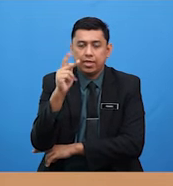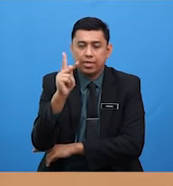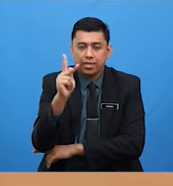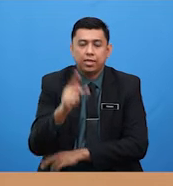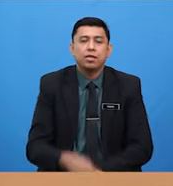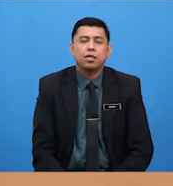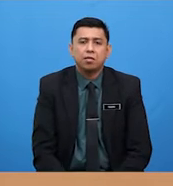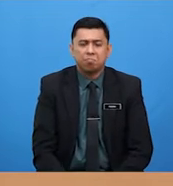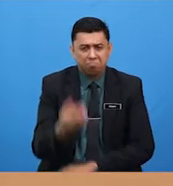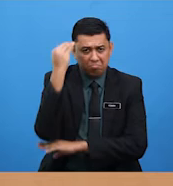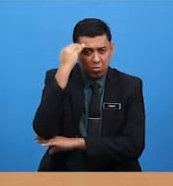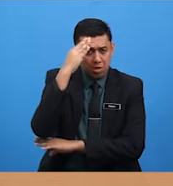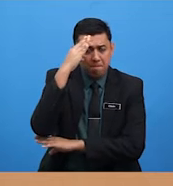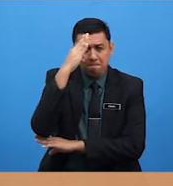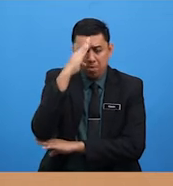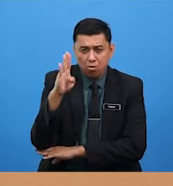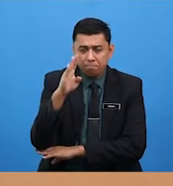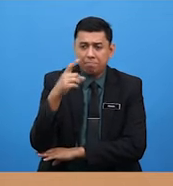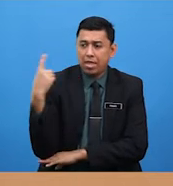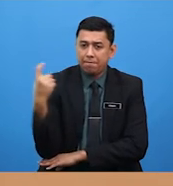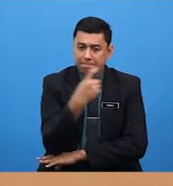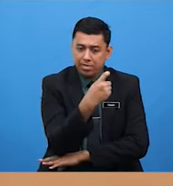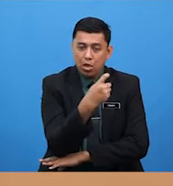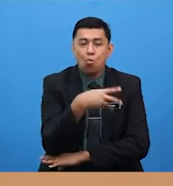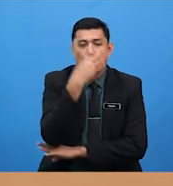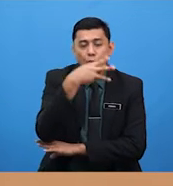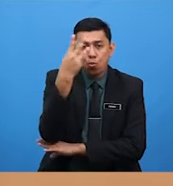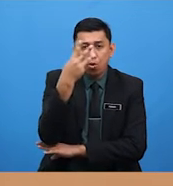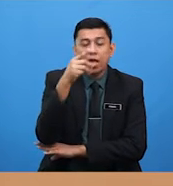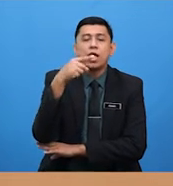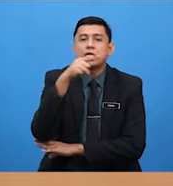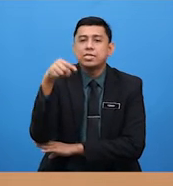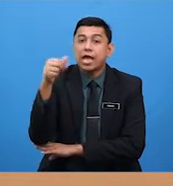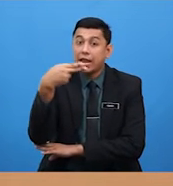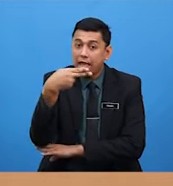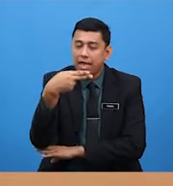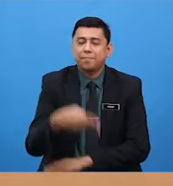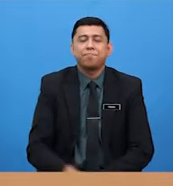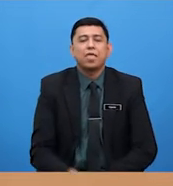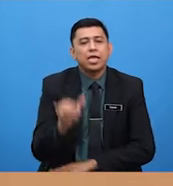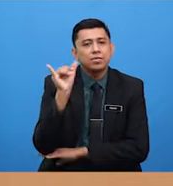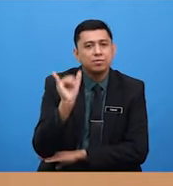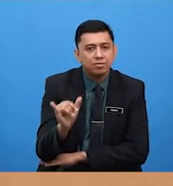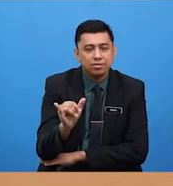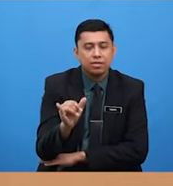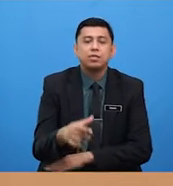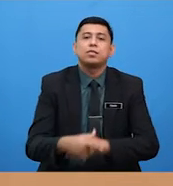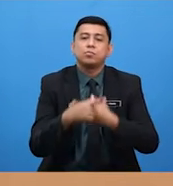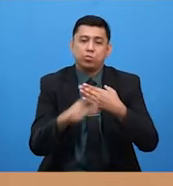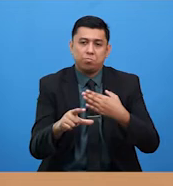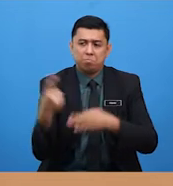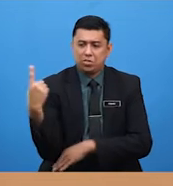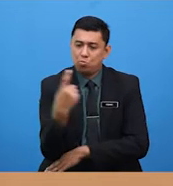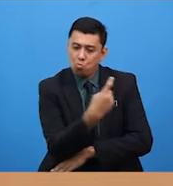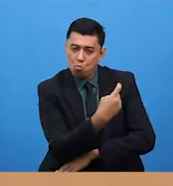Tahukah anda bahawa minyak wangi yang cikgu gunakan pada permulaan merupakan zara? Ya, selepas minyak wangi